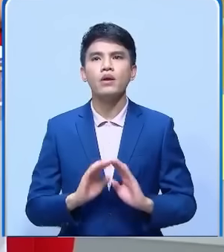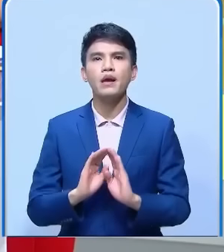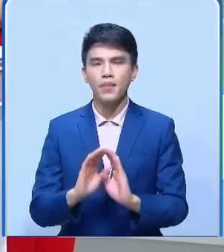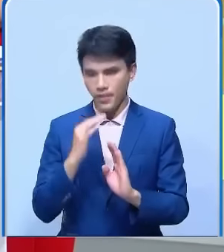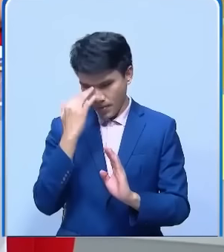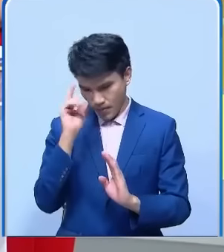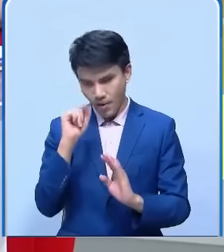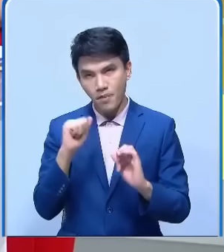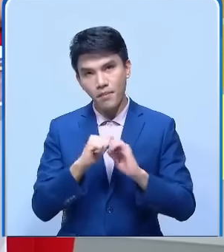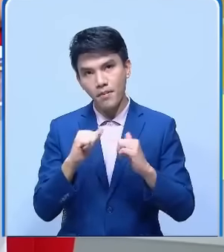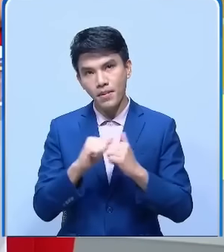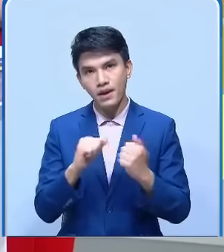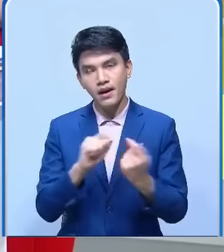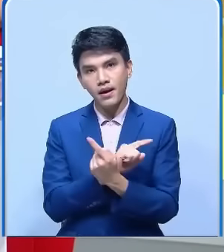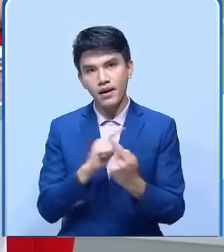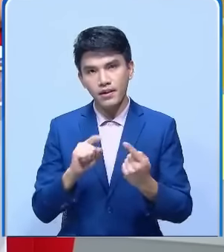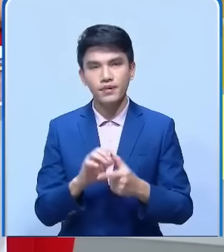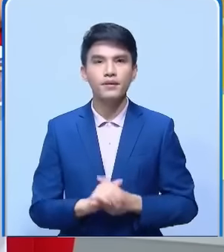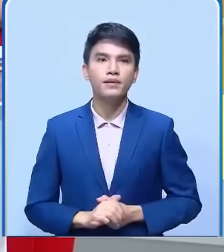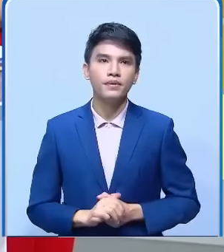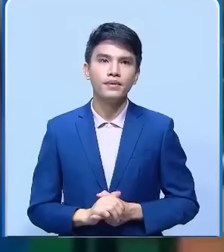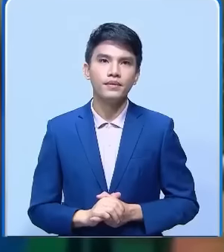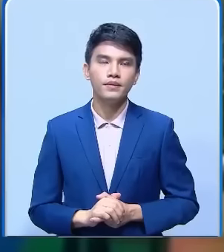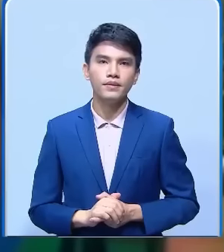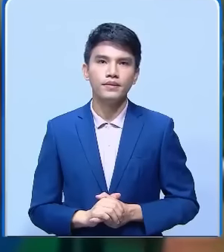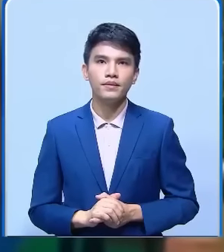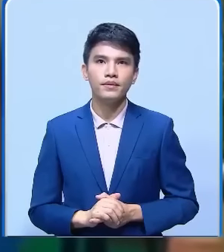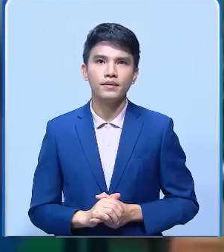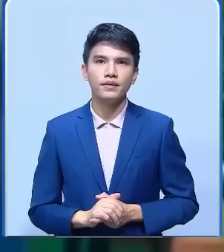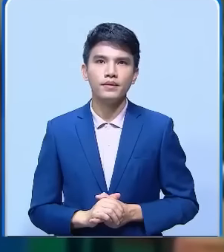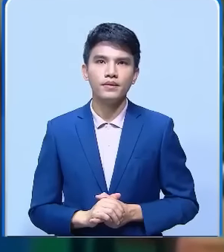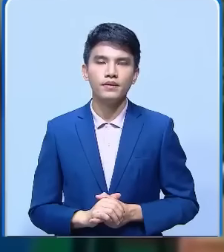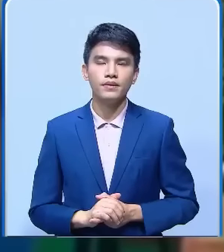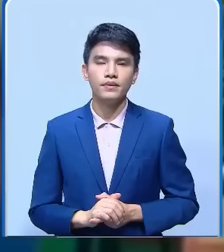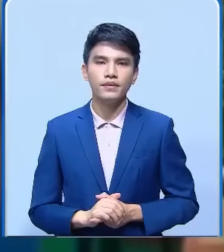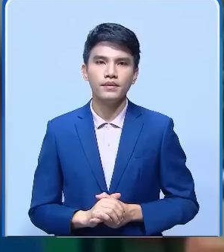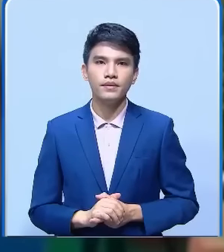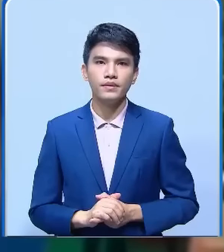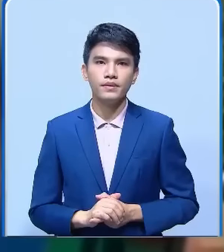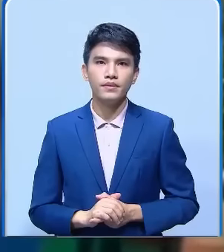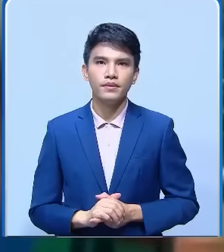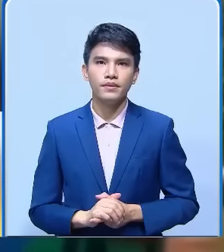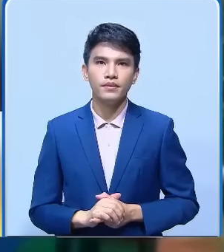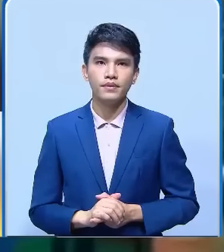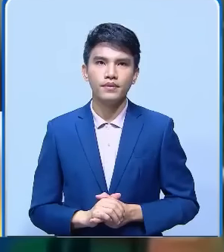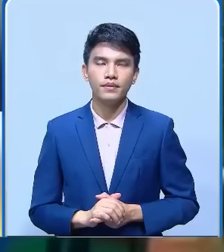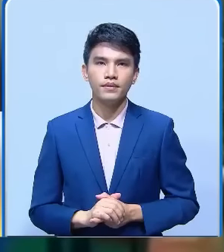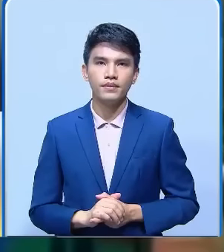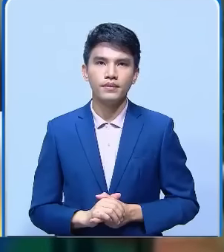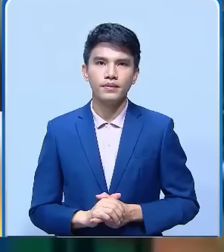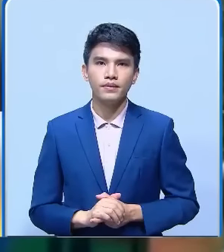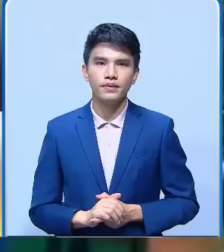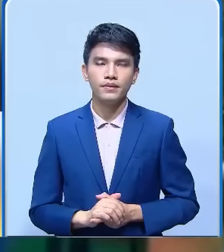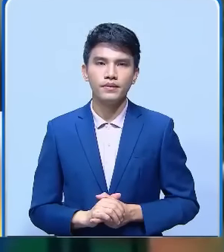ไว้ก็เป็นภาระของสังคม ก็เลยสั่งลูกหนูว่าเพราะว่าข้างนอกเขาบอกไม่ได้แล้วการเงินอะไร